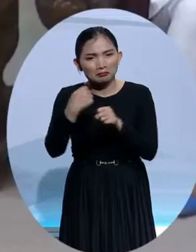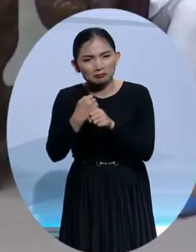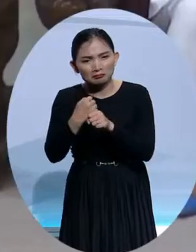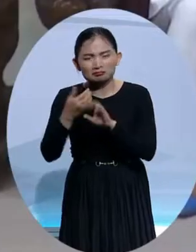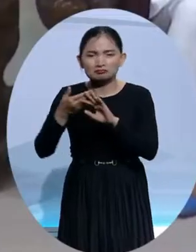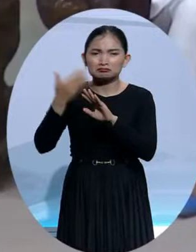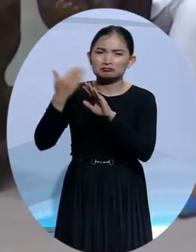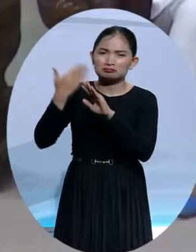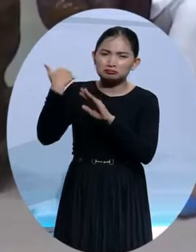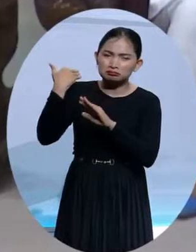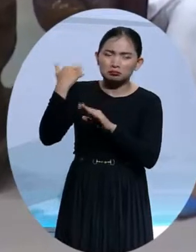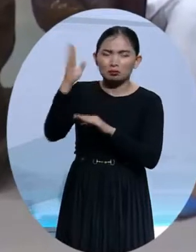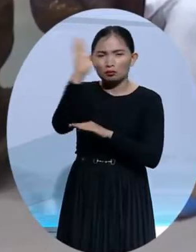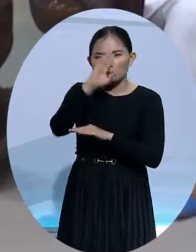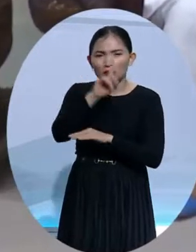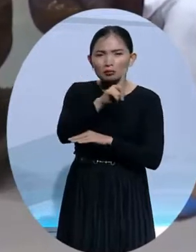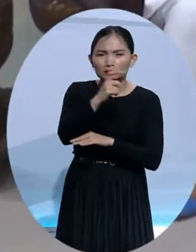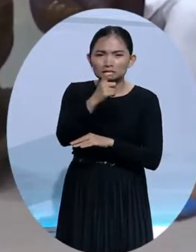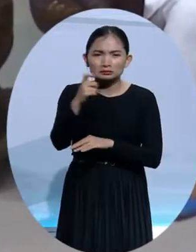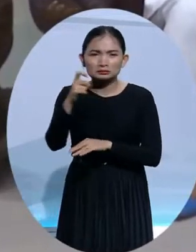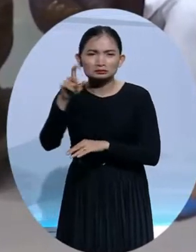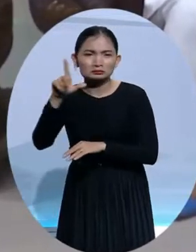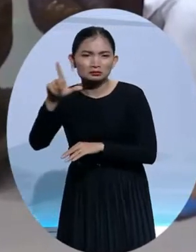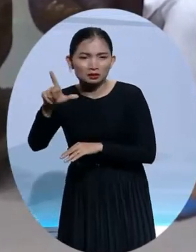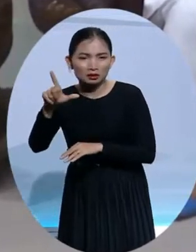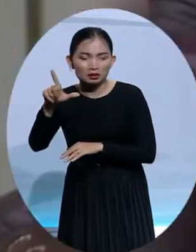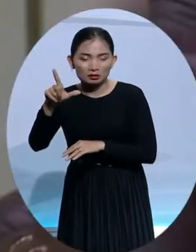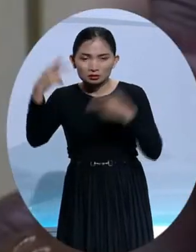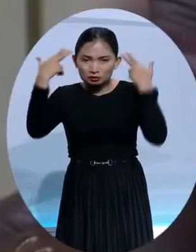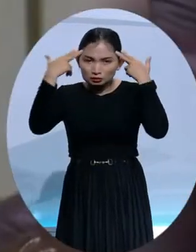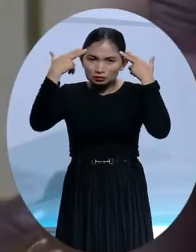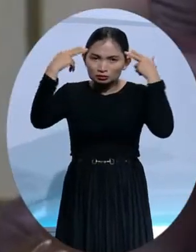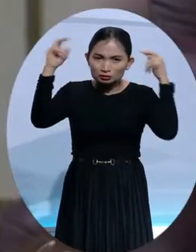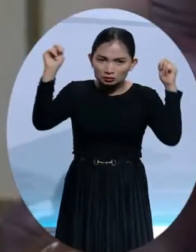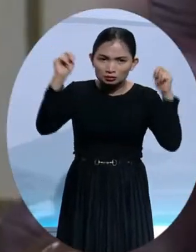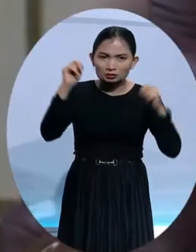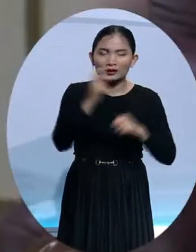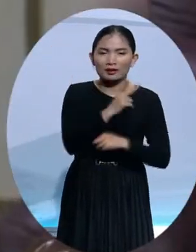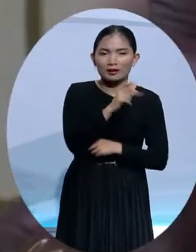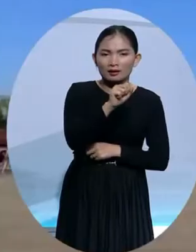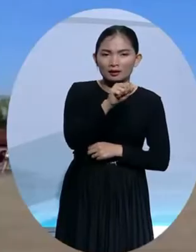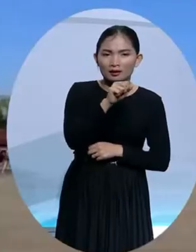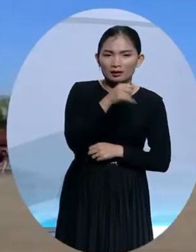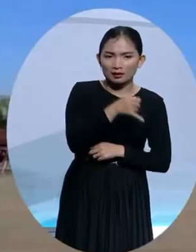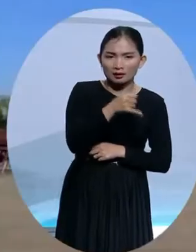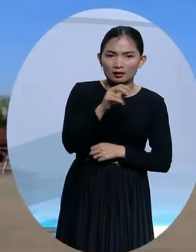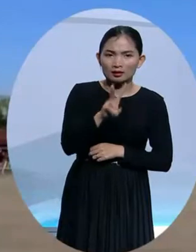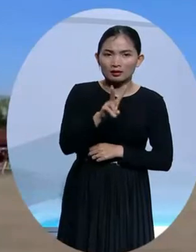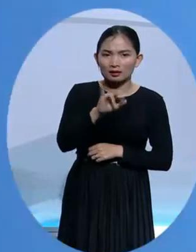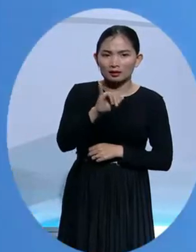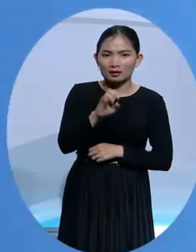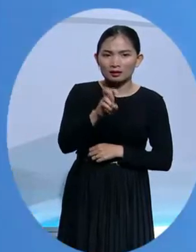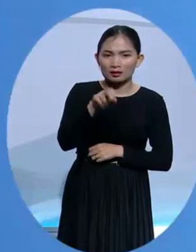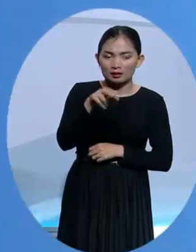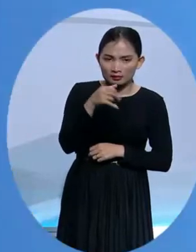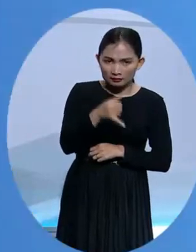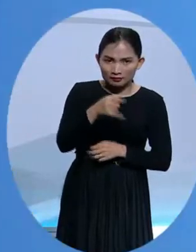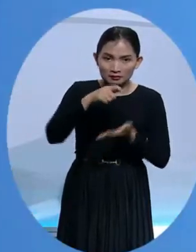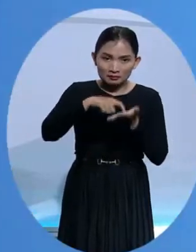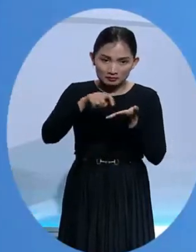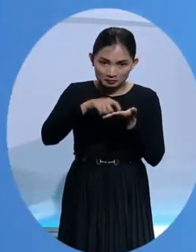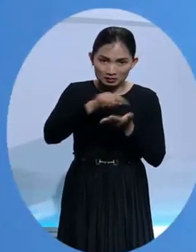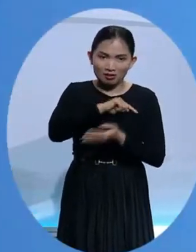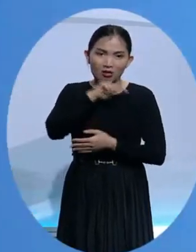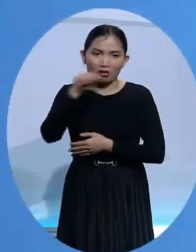trước diễn ra vào năm 1997, khi đó là chuyến đi của chủ tịch Hạ viện Mỹ Newt Gingrich. Trước đó, vào đầu ngày 3 tháng 8 hôm